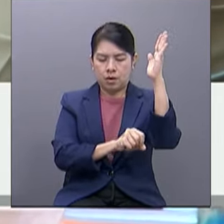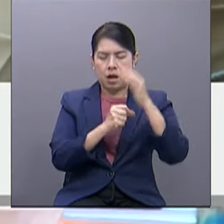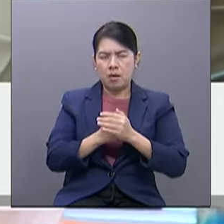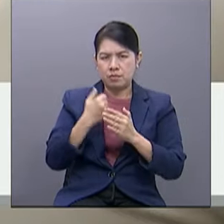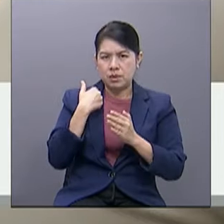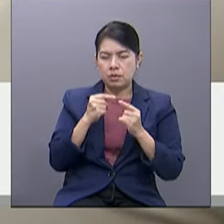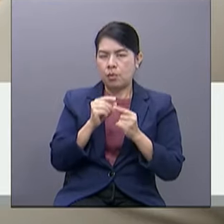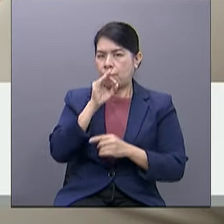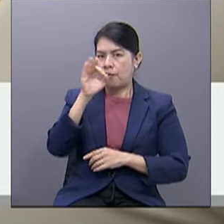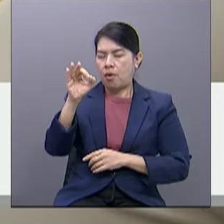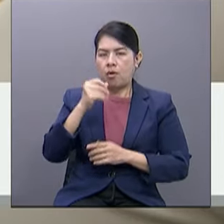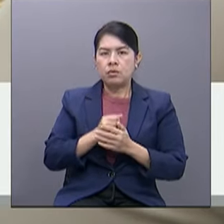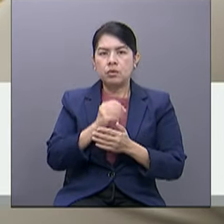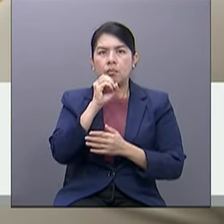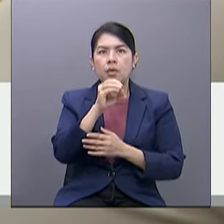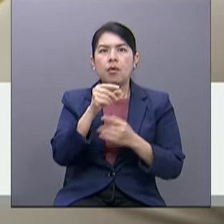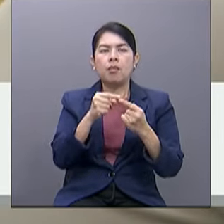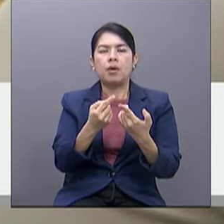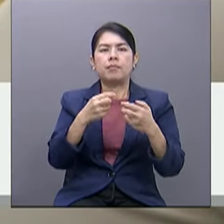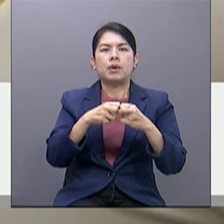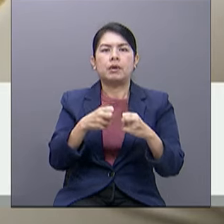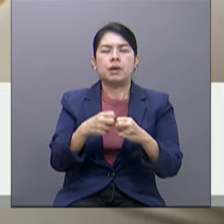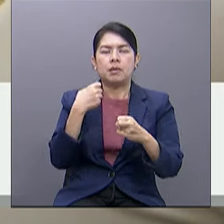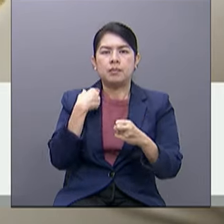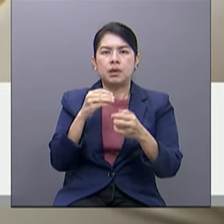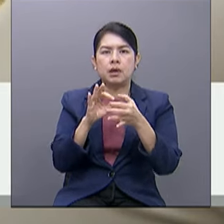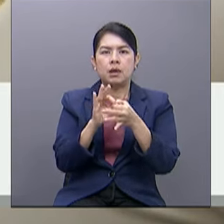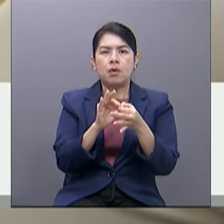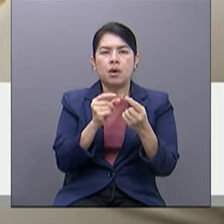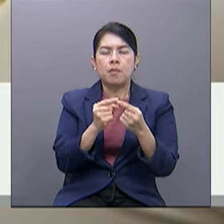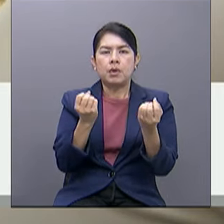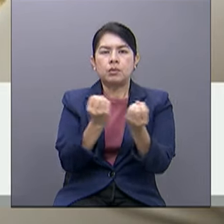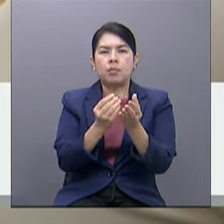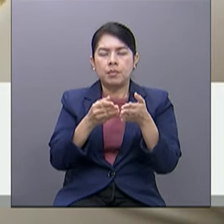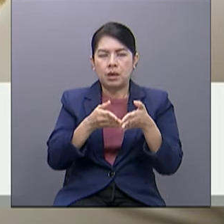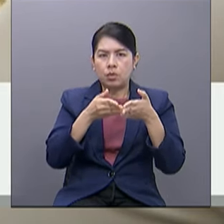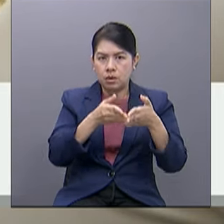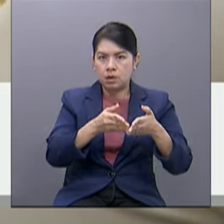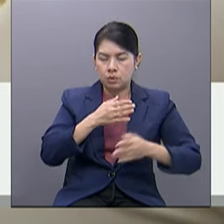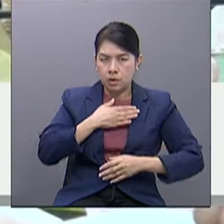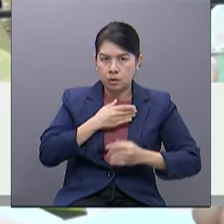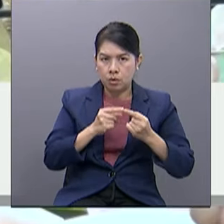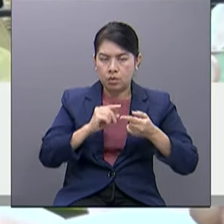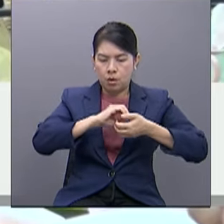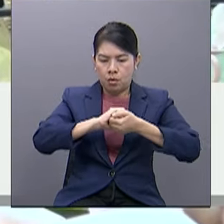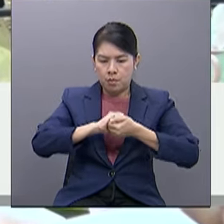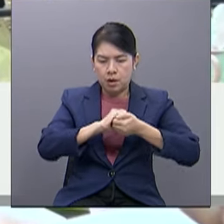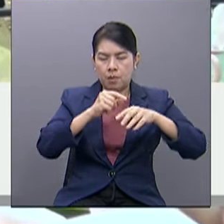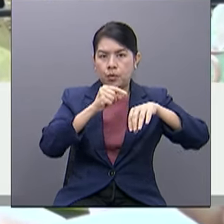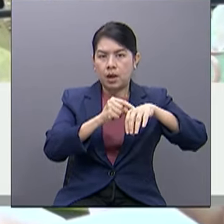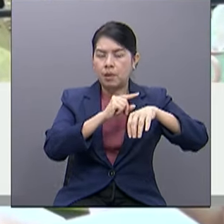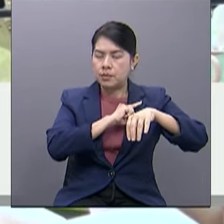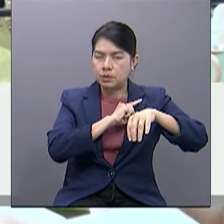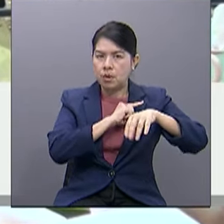ณีนี้ว่าไปกีดขวางร่องน้ำการเดินเรือที่ผ่านมาได้ร่วมกับหน่วยงานที่เกี่ยวข้องแก้ไขปัญหาตั้ง